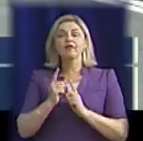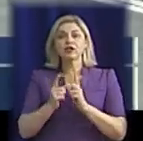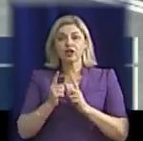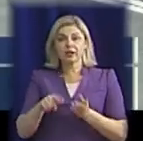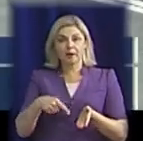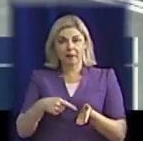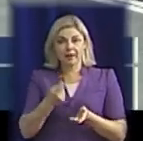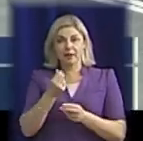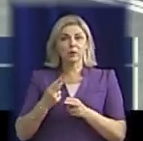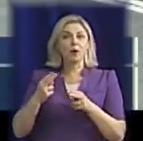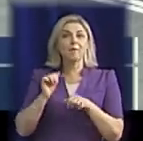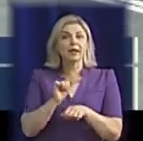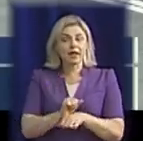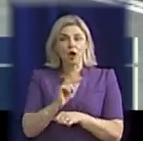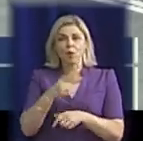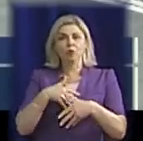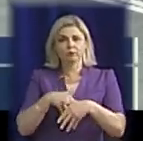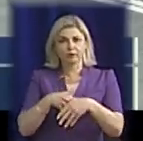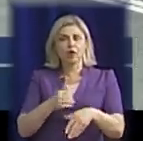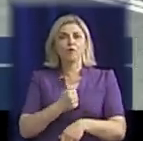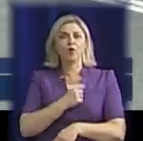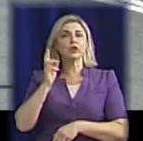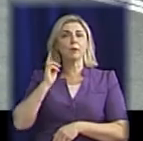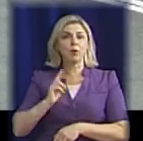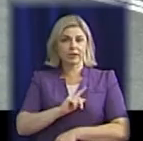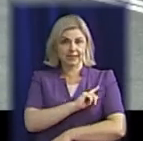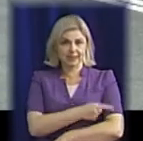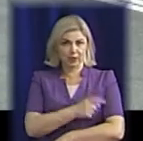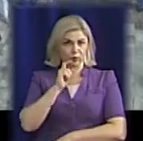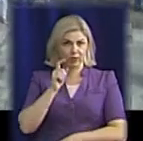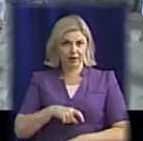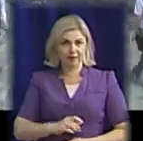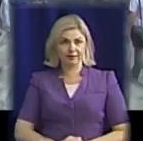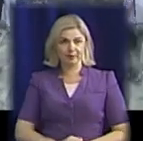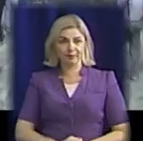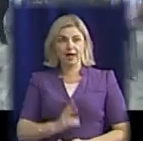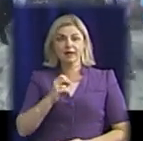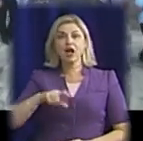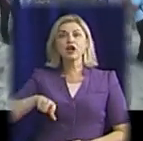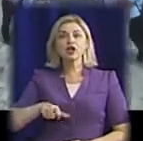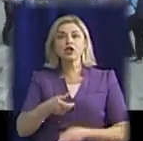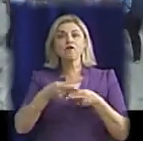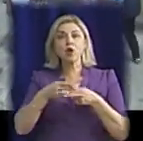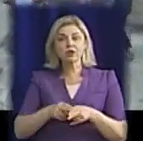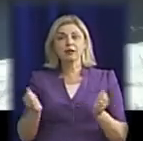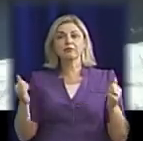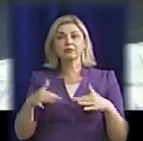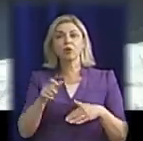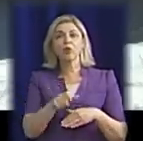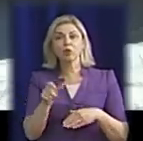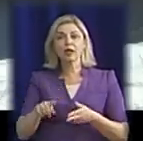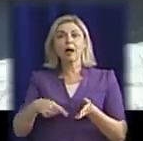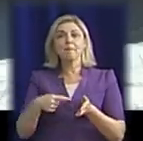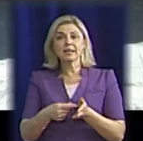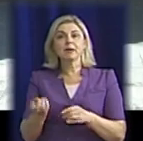адже вулицями рухаються колони військово-морських сил Збройних сил України. На річковому вокзалі збираються люди. До міста